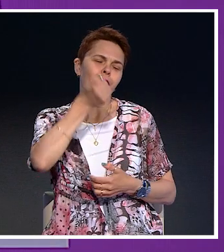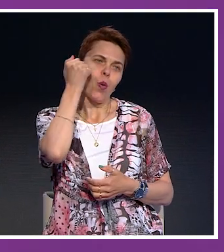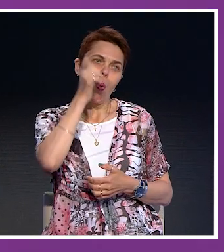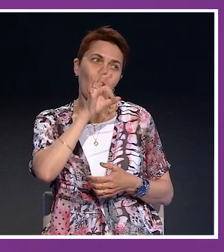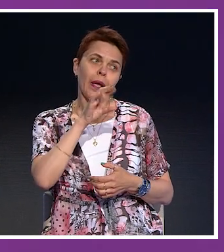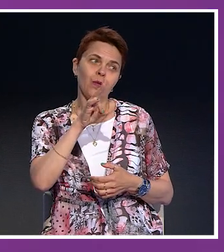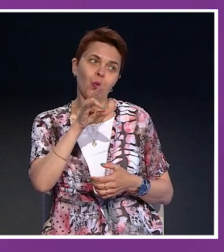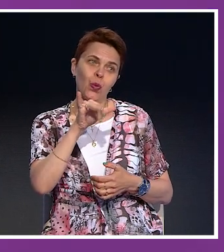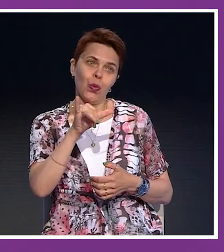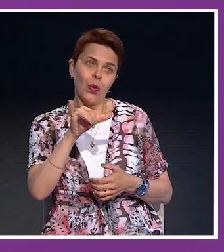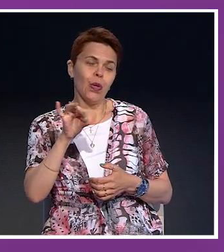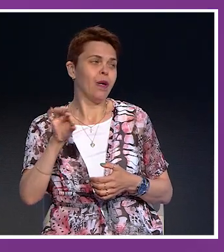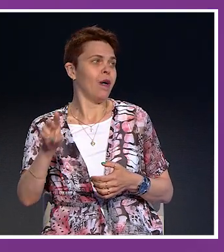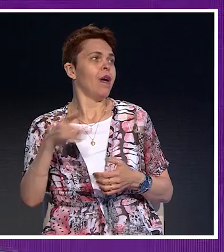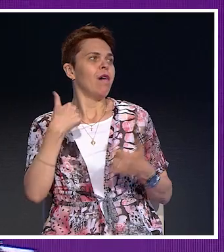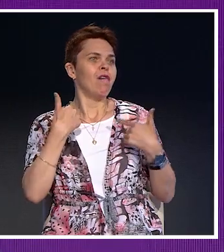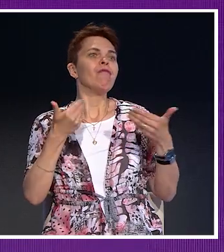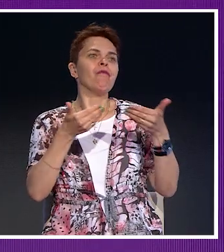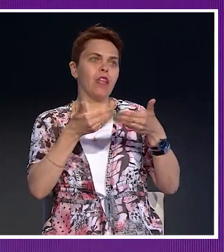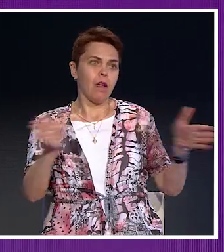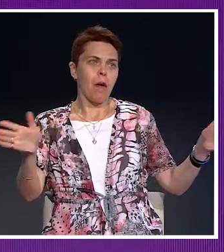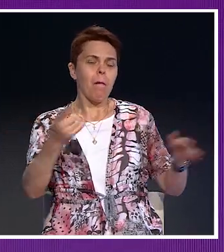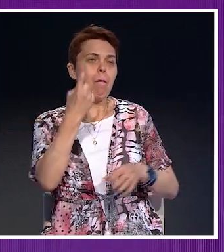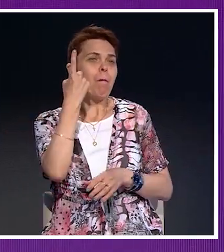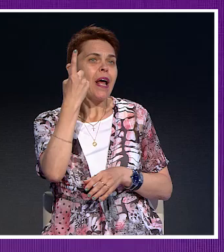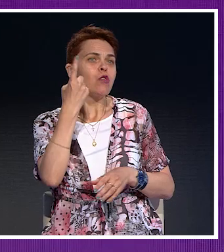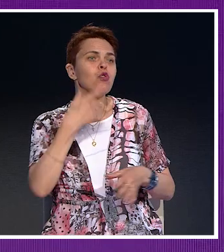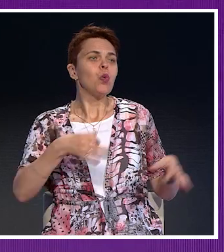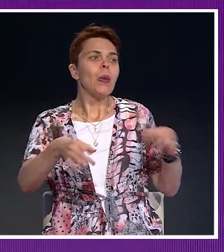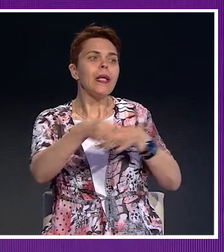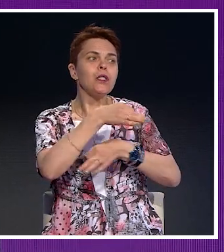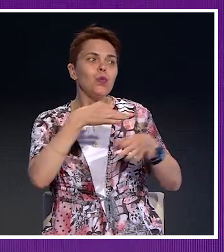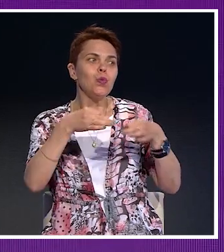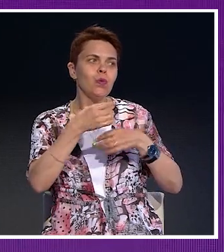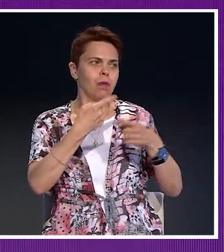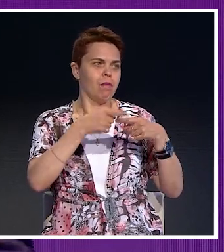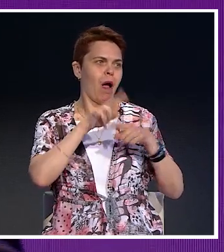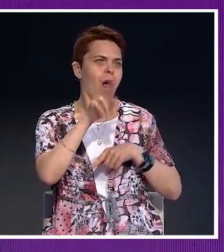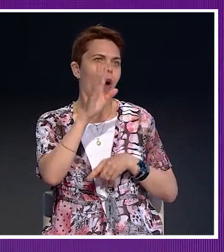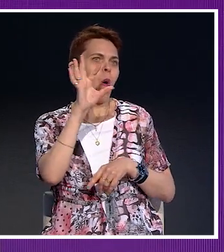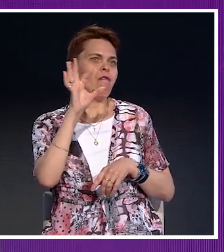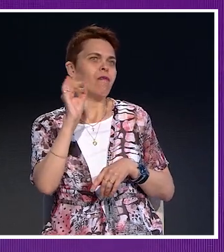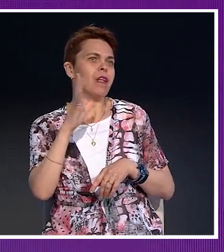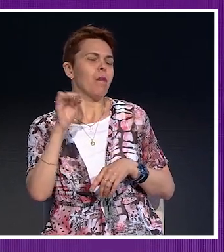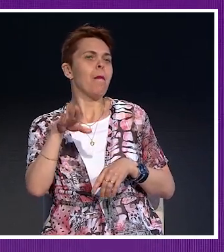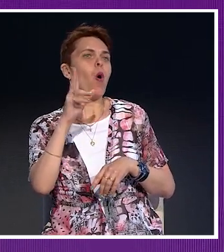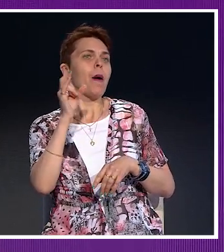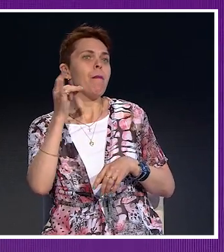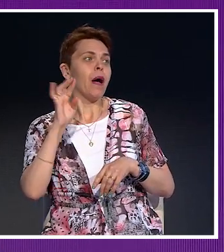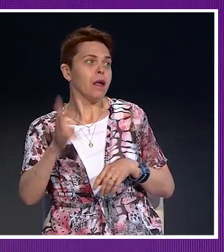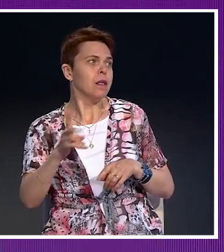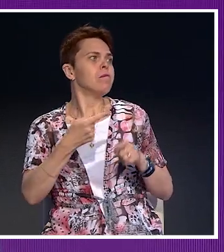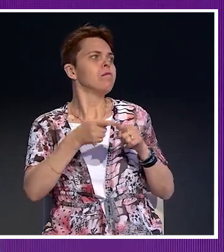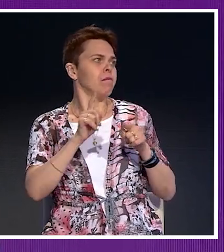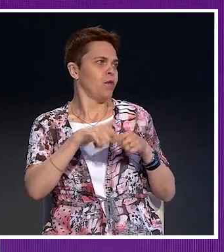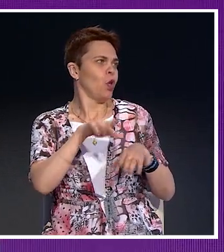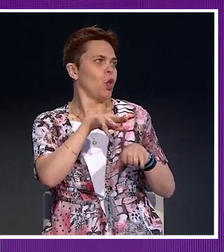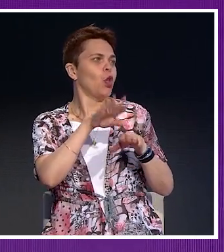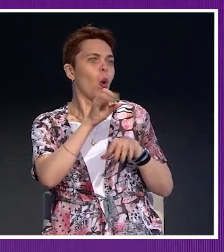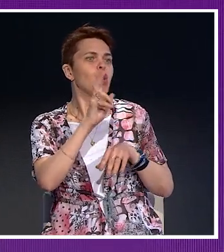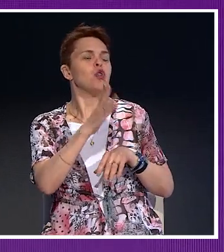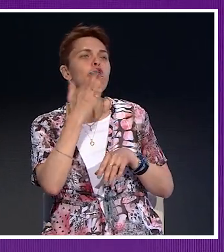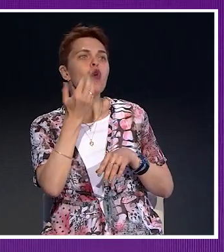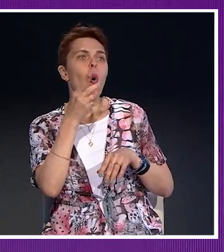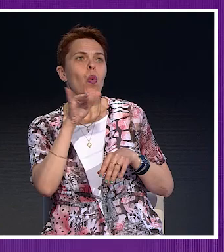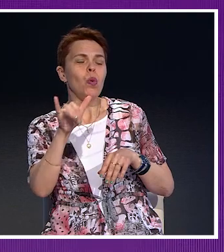Олено. Маю за честь відкривати першу дискусію сьогодні. Мене звати Вадим Карп'як, я модератор і ведучий політичного ток-шоу